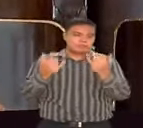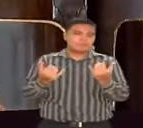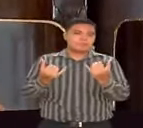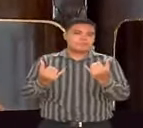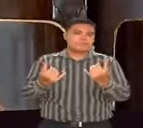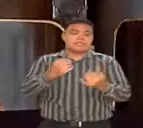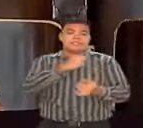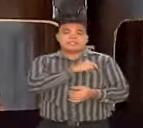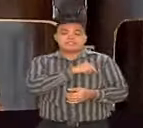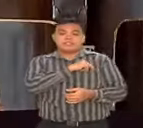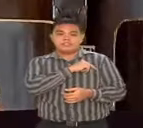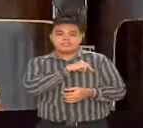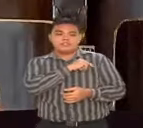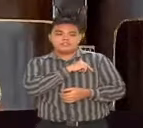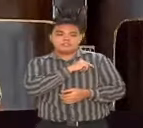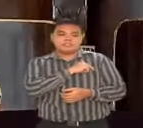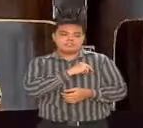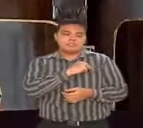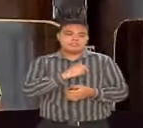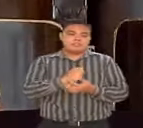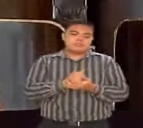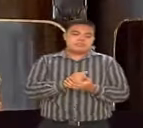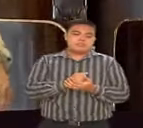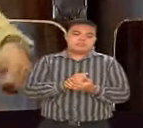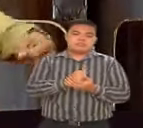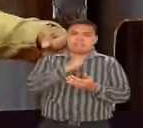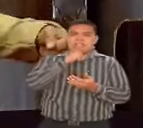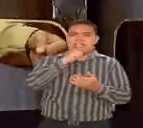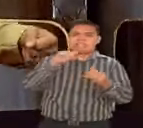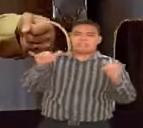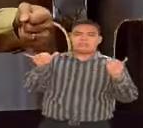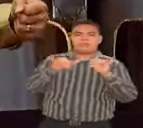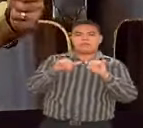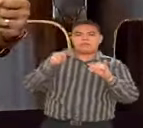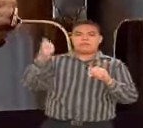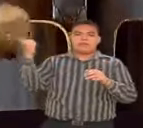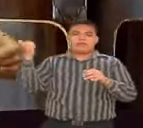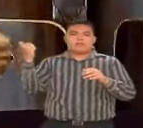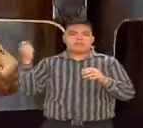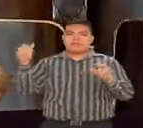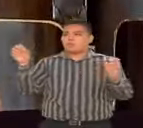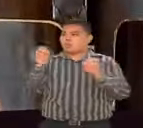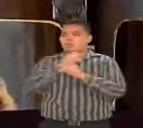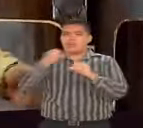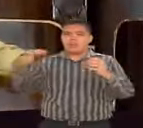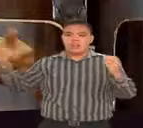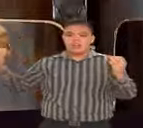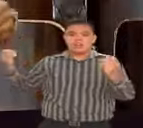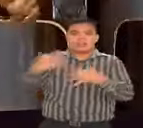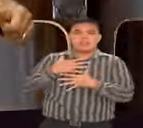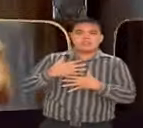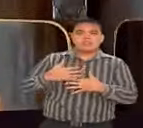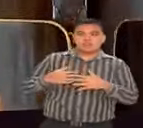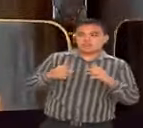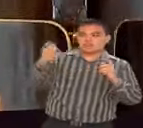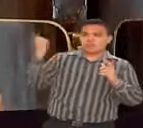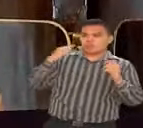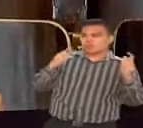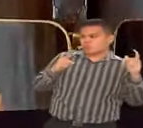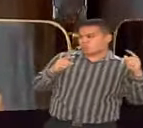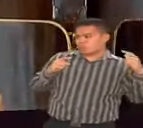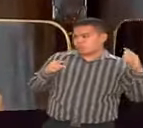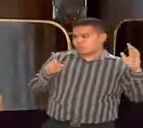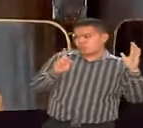Now, by nature, dili ko kanang pareha sa uban nga grabe way kahadlok yun kanang murag asdang yun